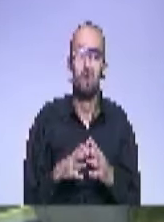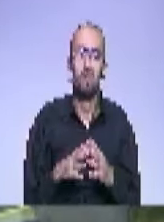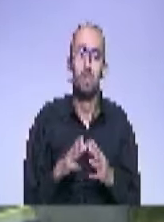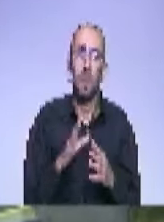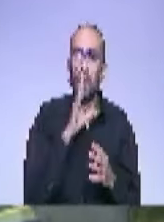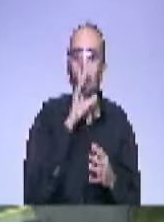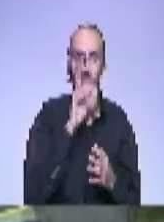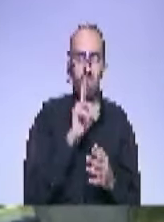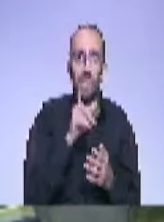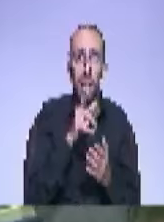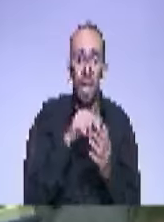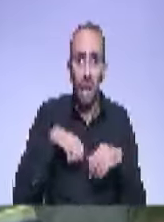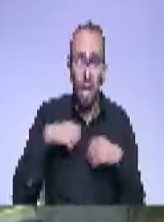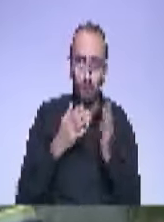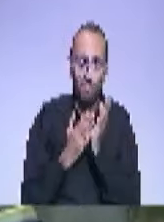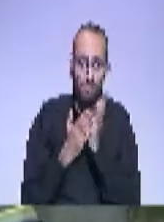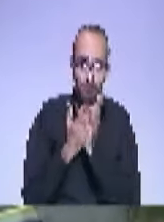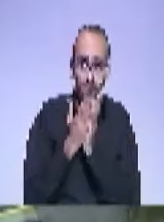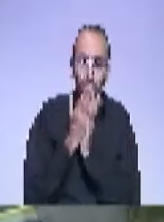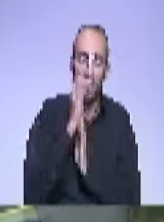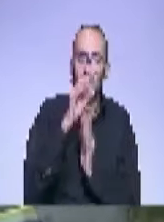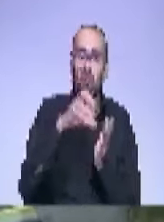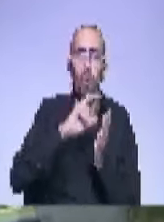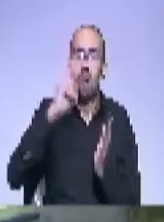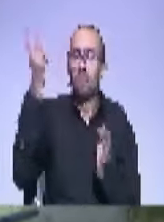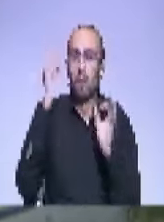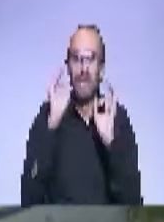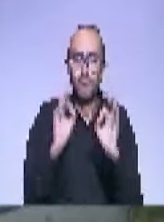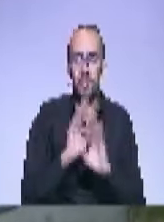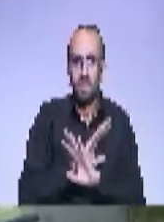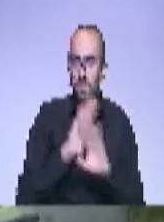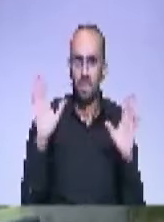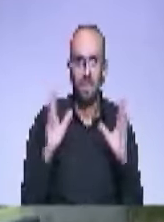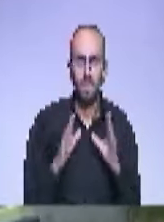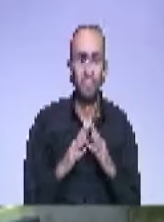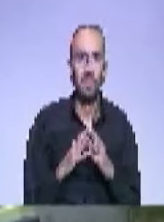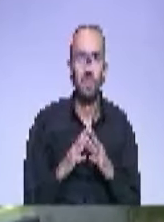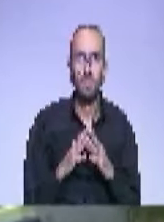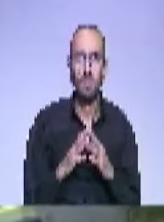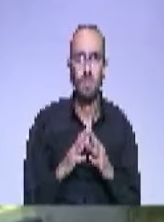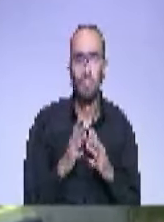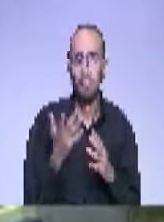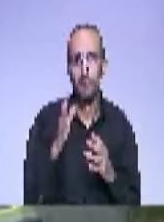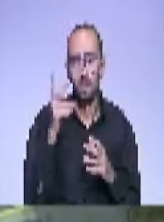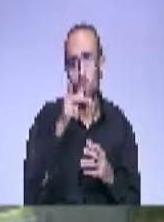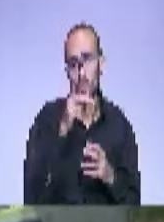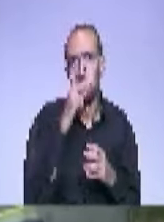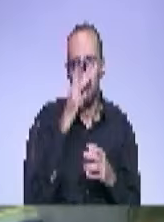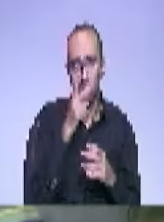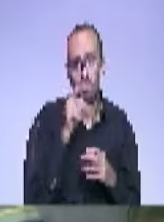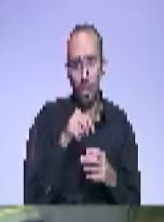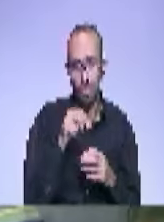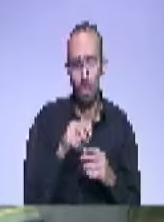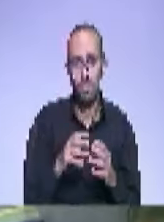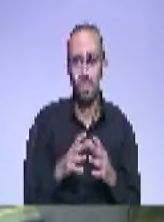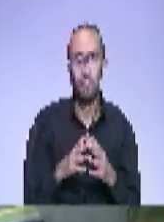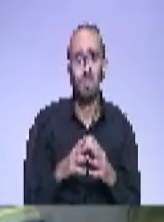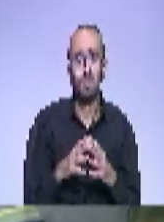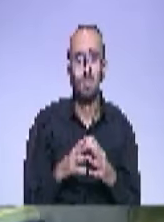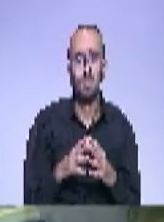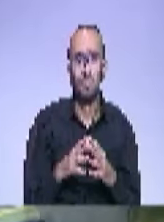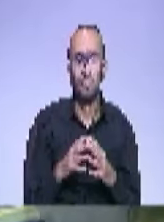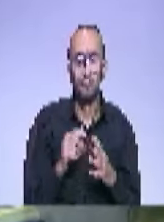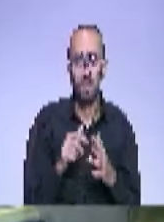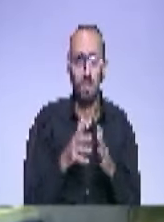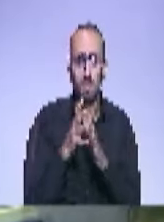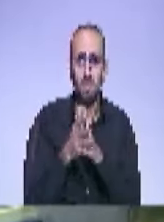فالحياه مش هتستقيم غير في شقه مستقله. لعلك لاحظتي يا نانسي النهارده انه طول ما